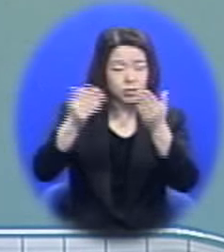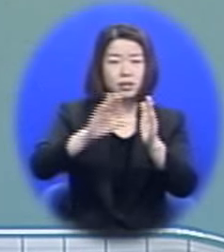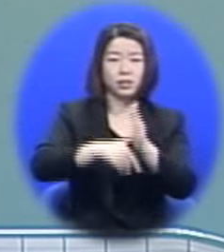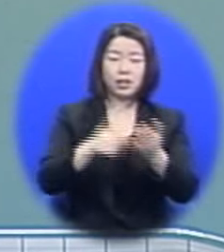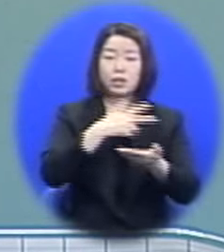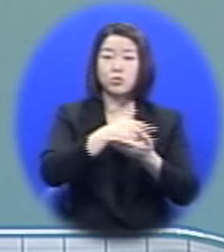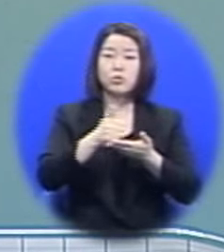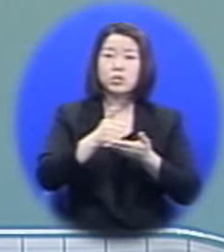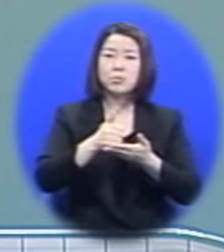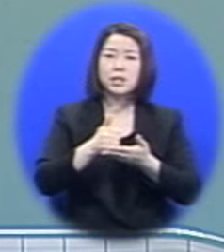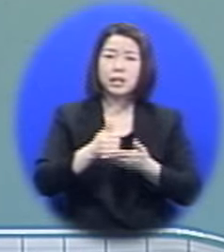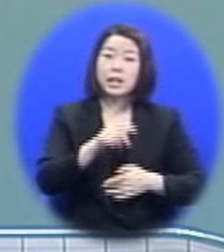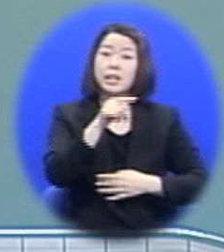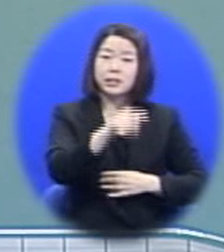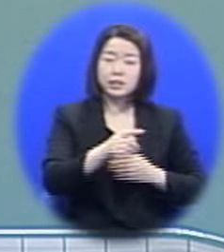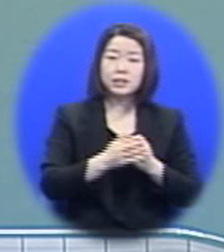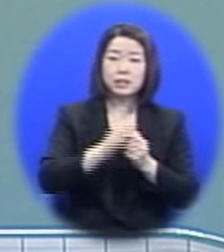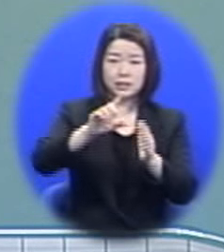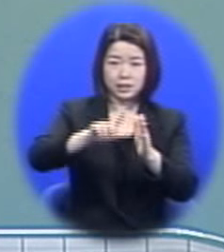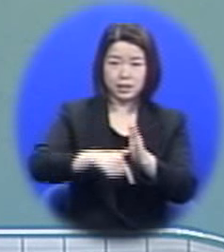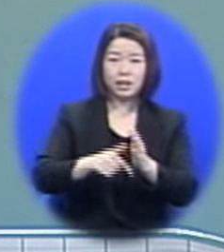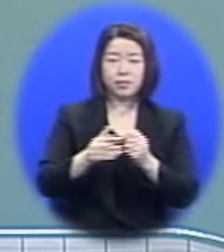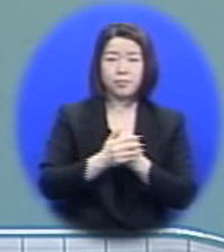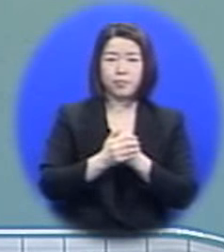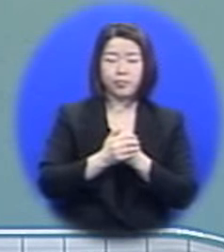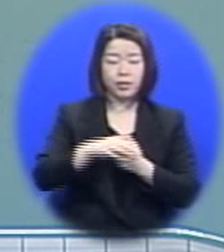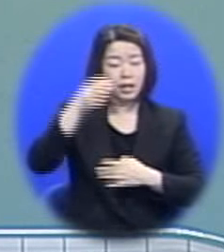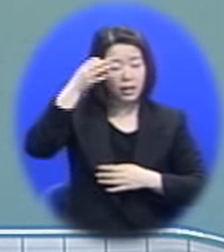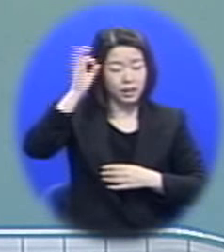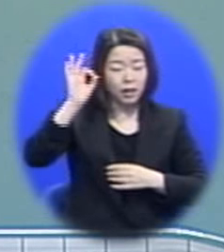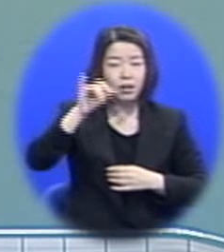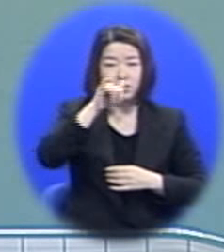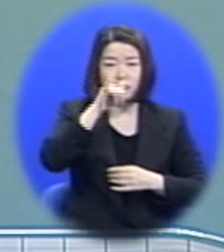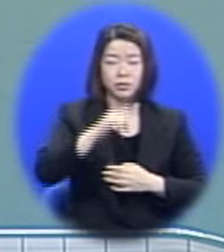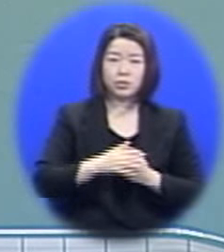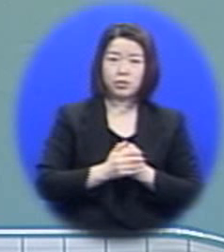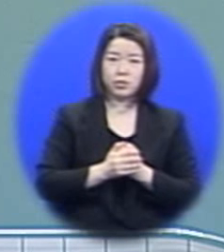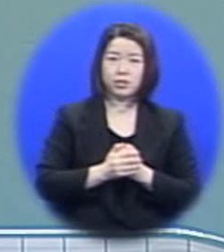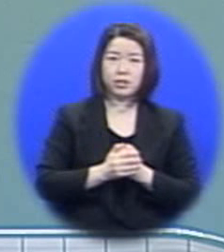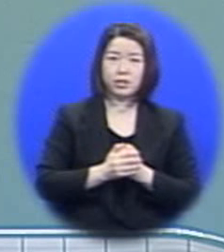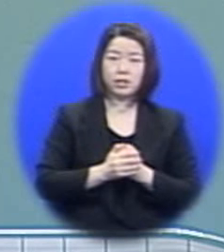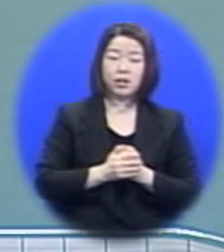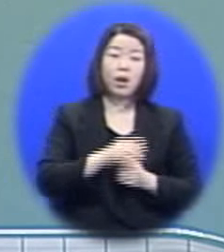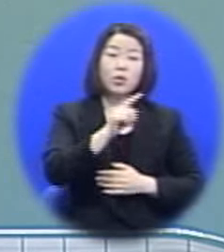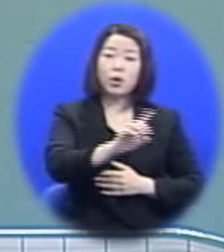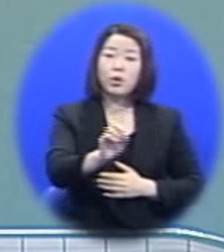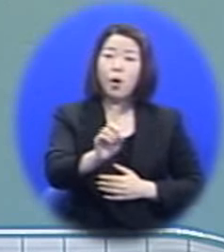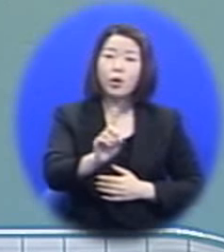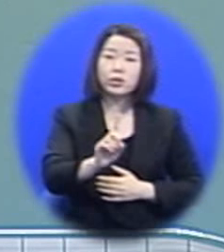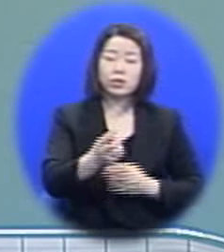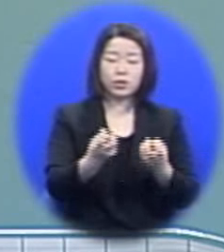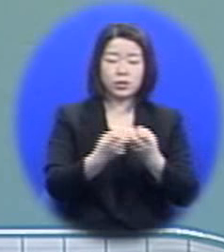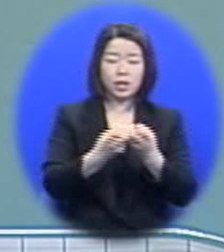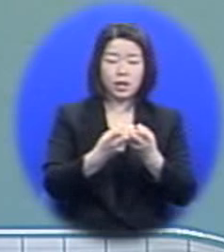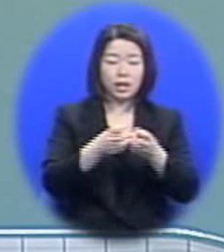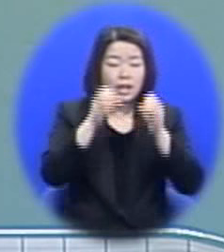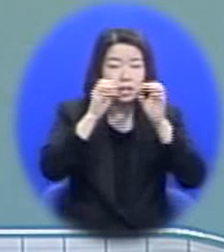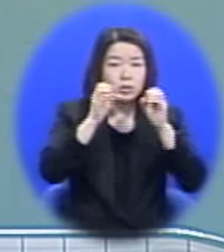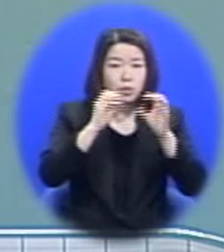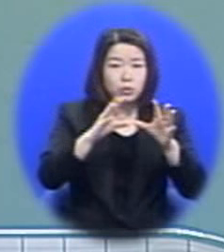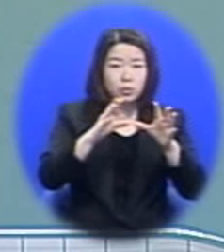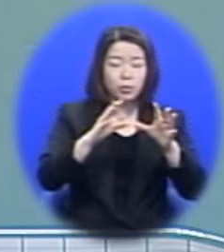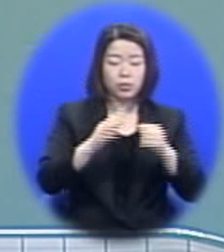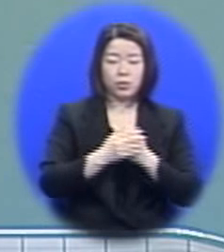주님이 그 시간 생각나게 하시는 겁니다. 너는 어떻게 전도를 목사